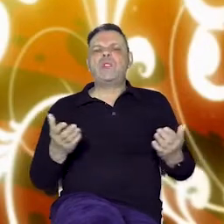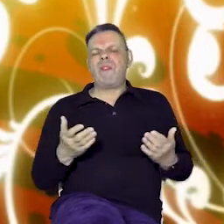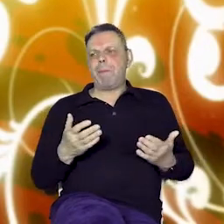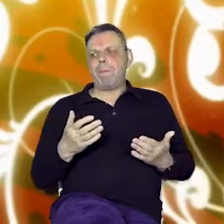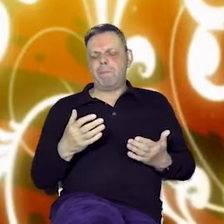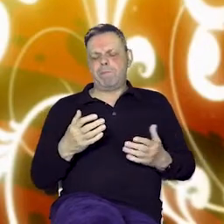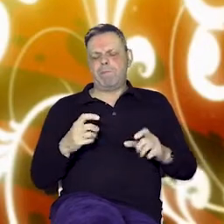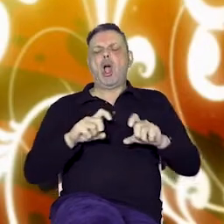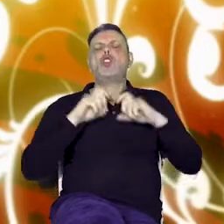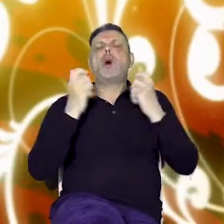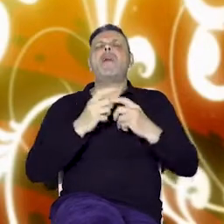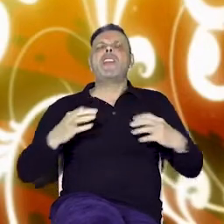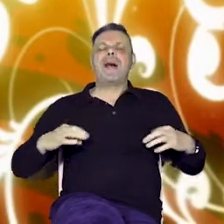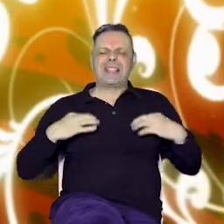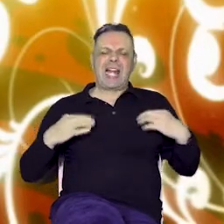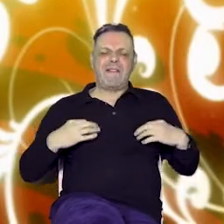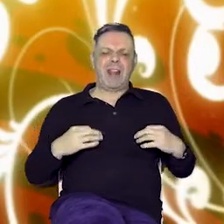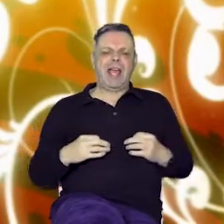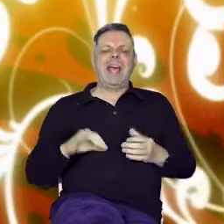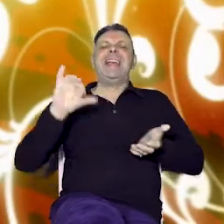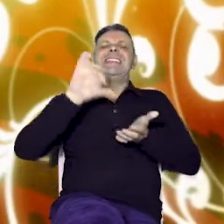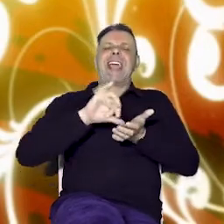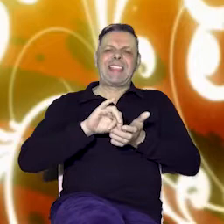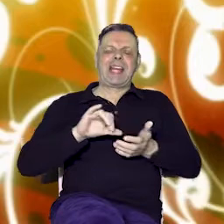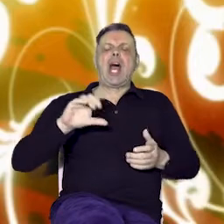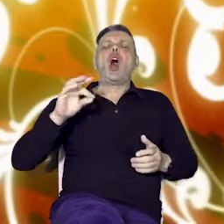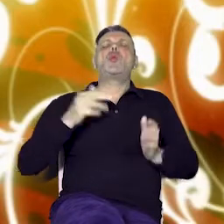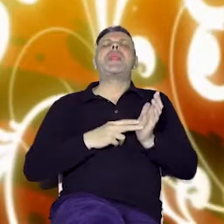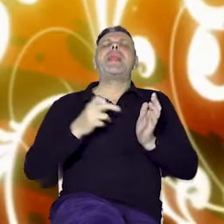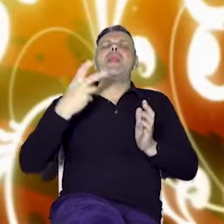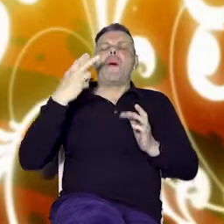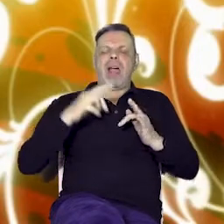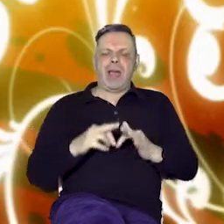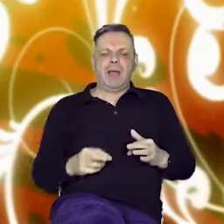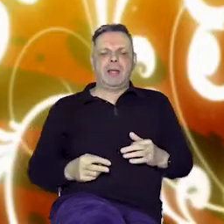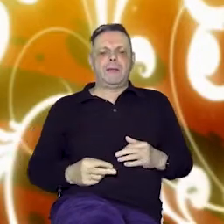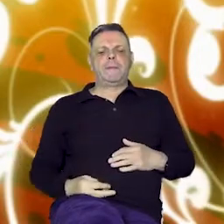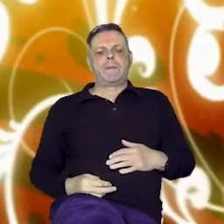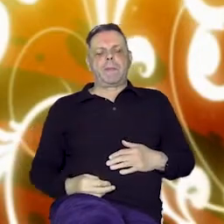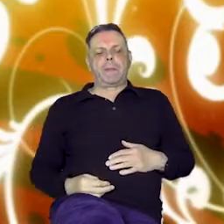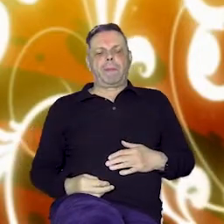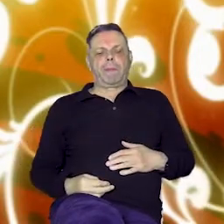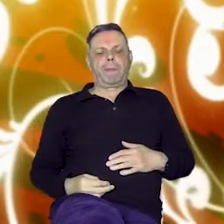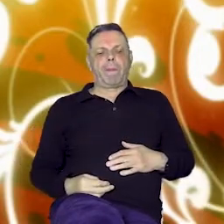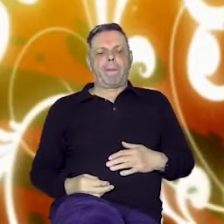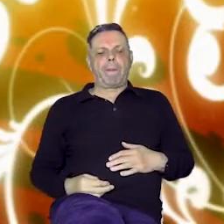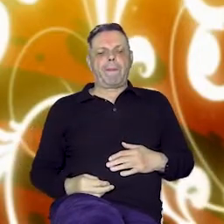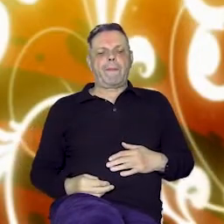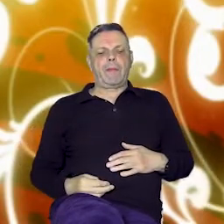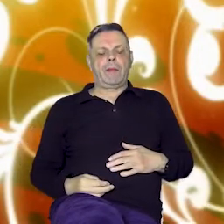Doma zdravlja Runja, Doma zdravlja Centar Runjaninova 4, a to vam moram reći koje su, ne znam na